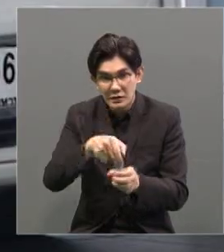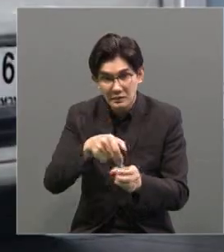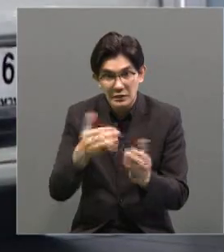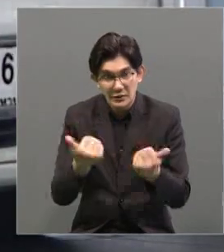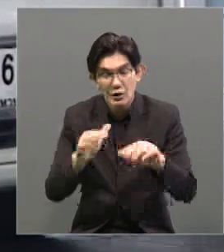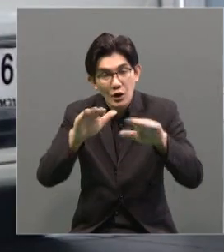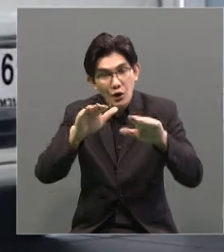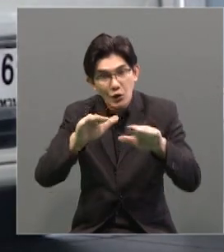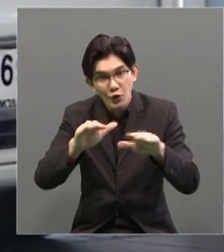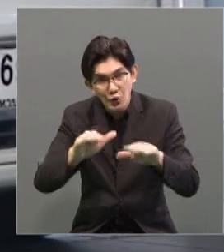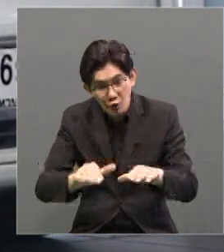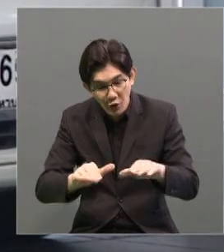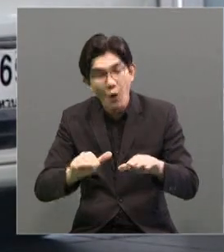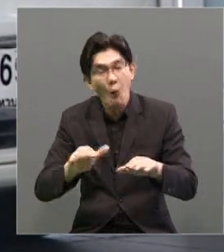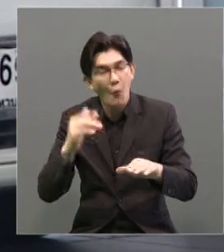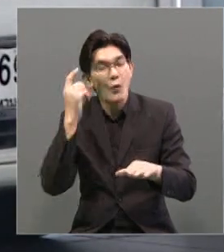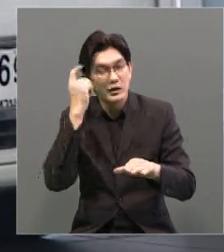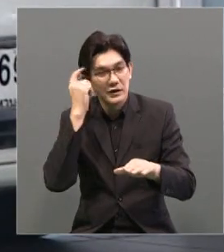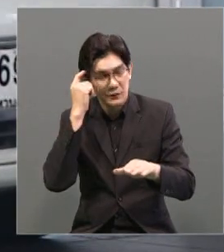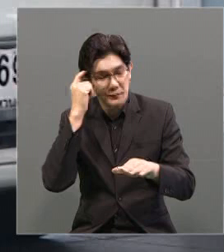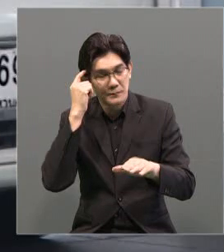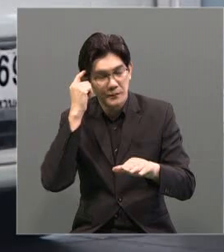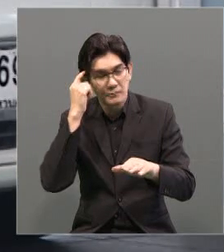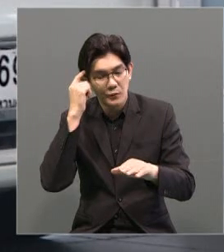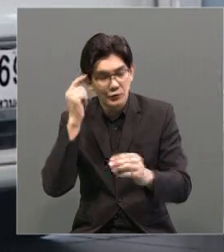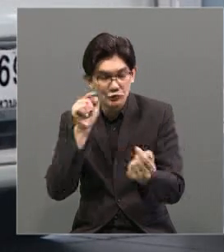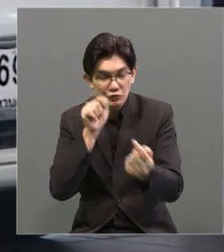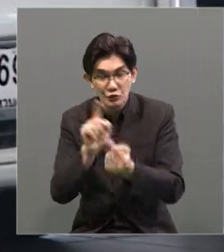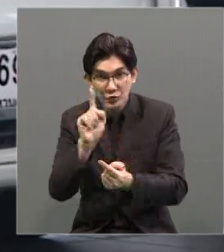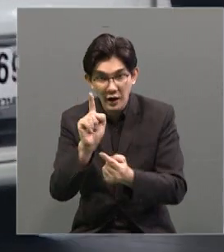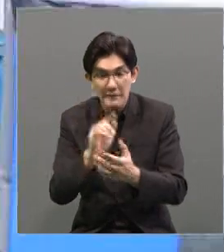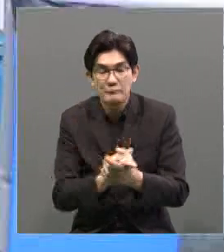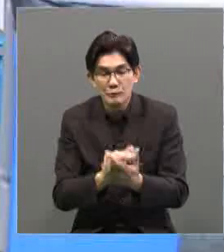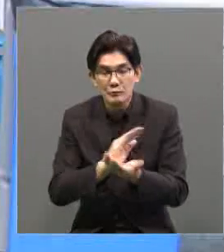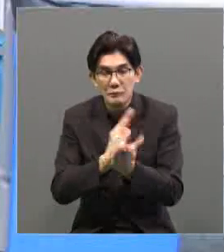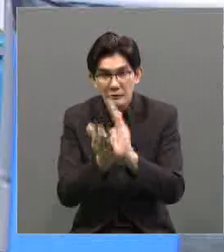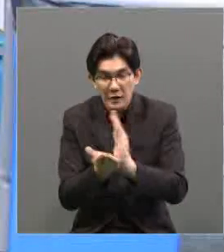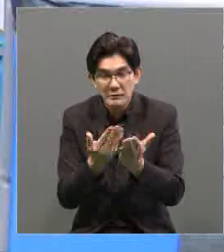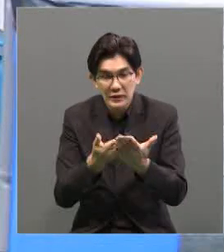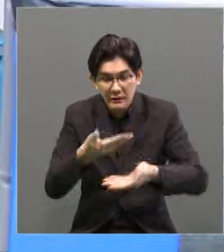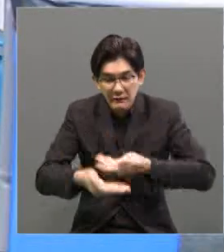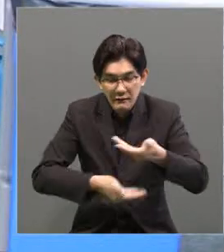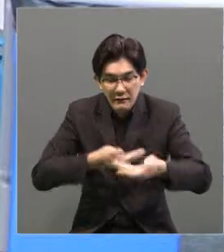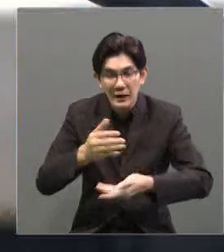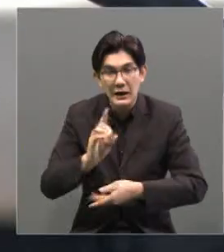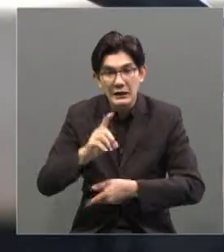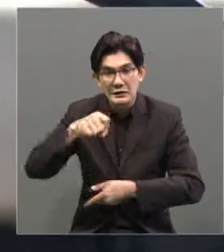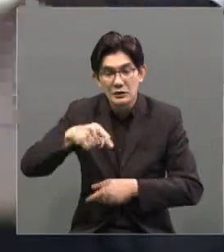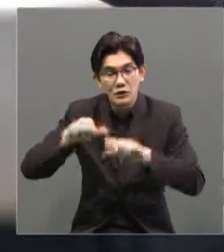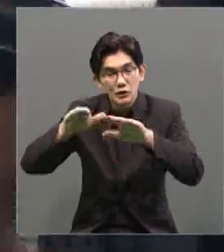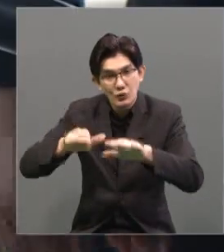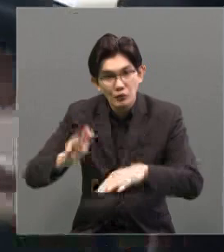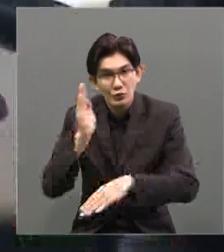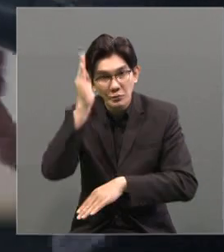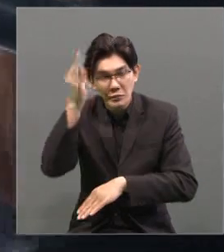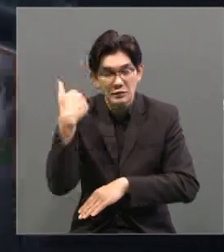ยังคงมีแนวโน้มลดลงไปอีกก็คาดว่าจะมีการพิจารณาความเหมาะสมในการปรับราคาขายน้ำมันดีเซลต่อไป